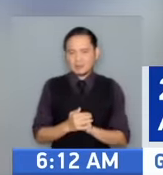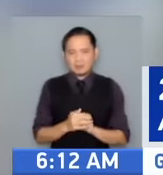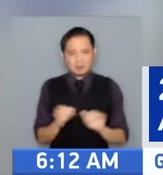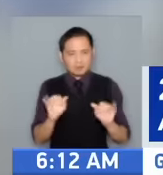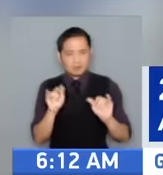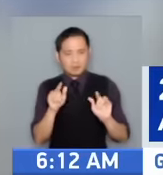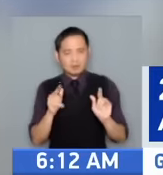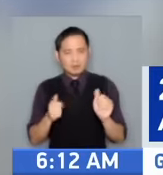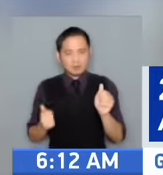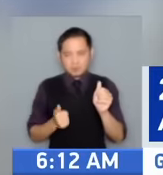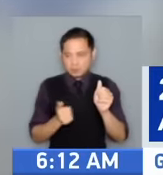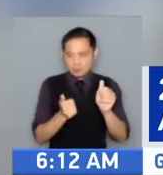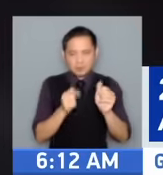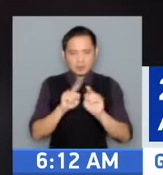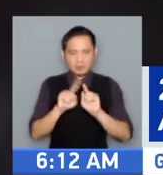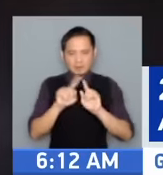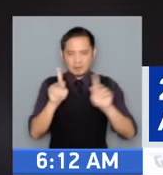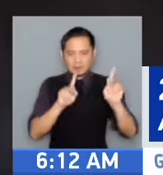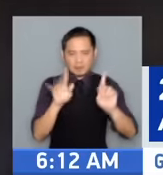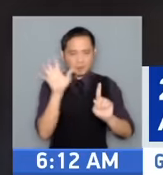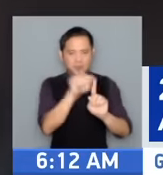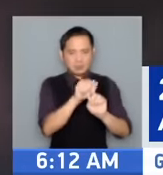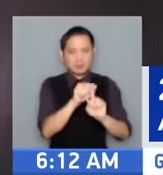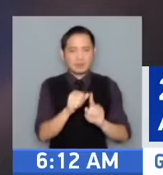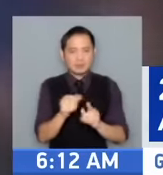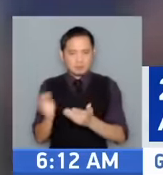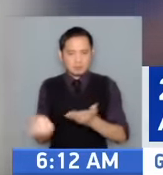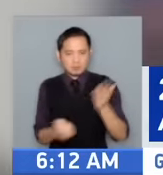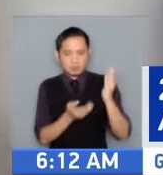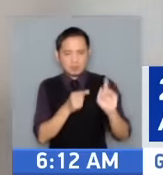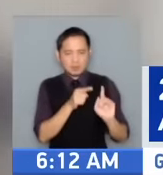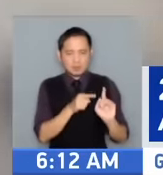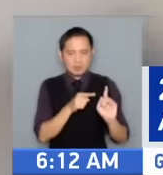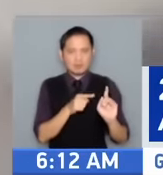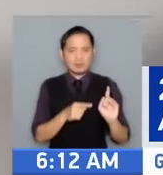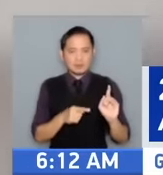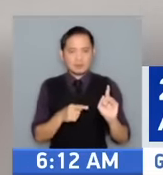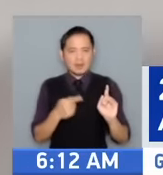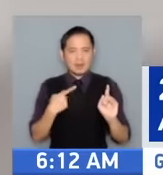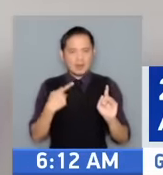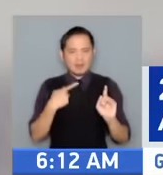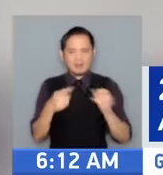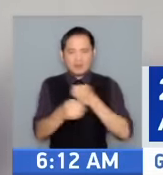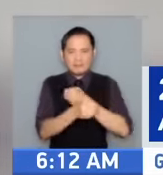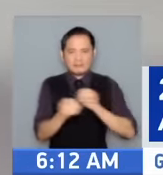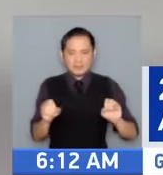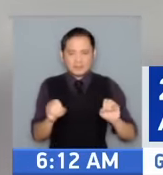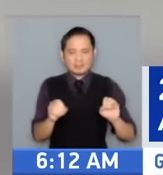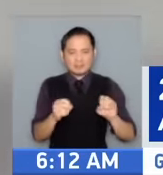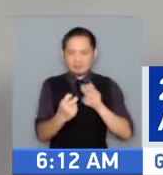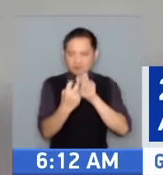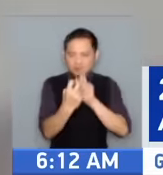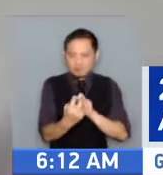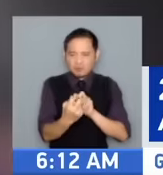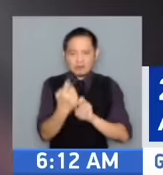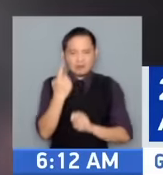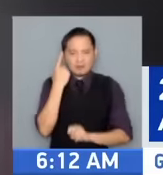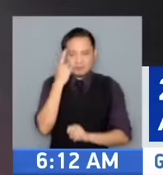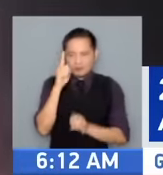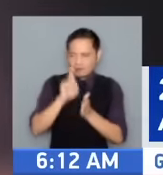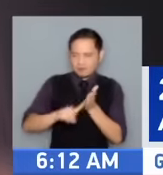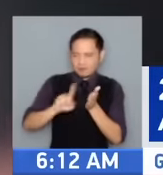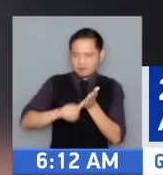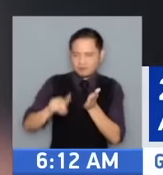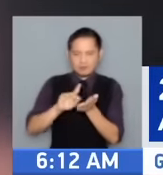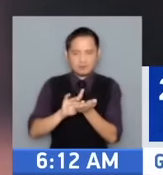Dinala ang mga dayuhan sa Akayukan Migration Station para sumailalim sa medical check-up. Binigyan din sila roon